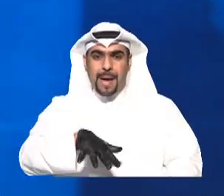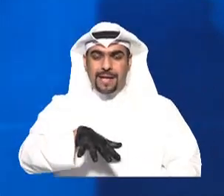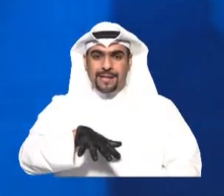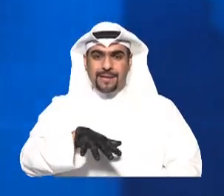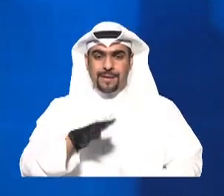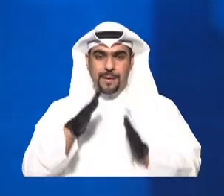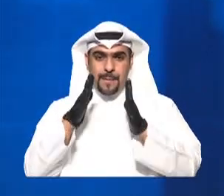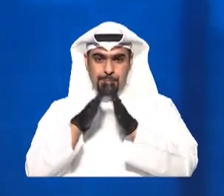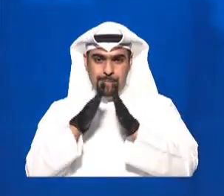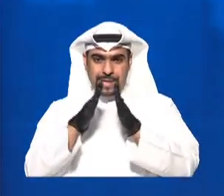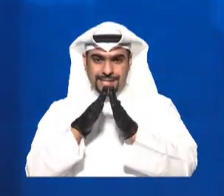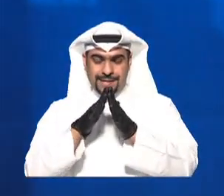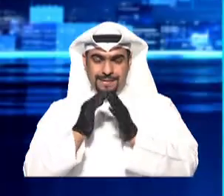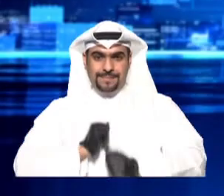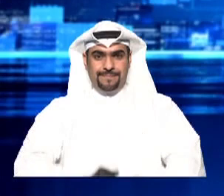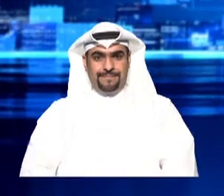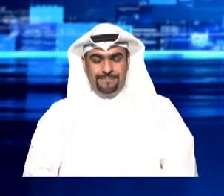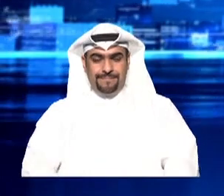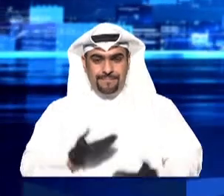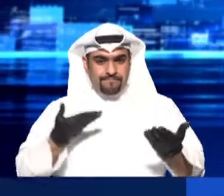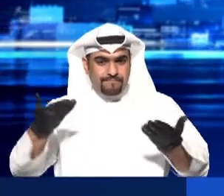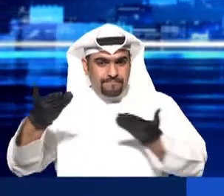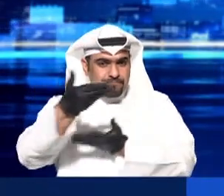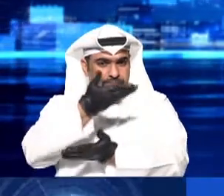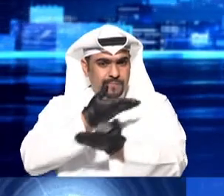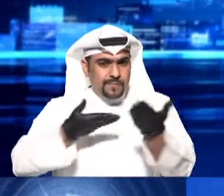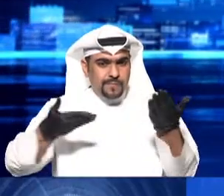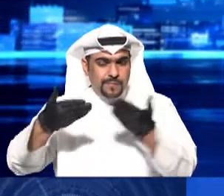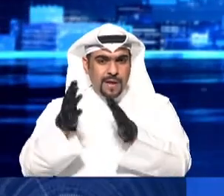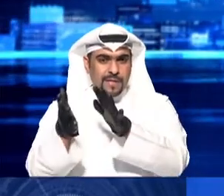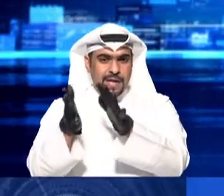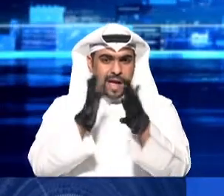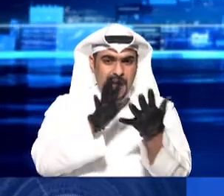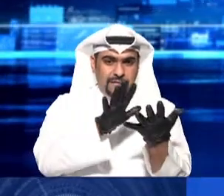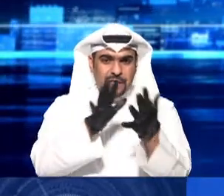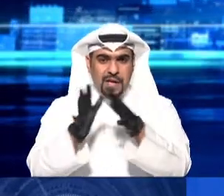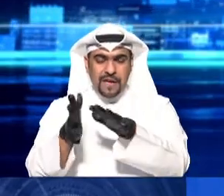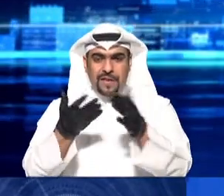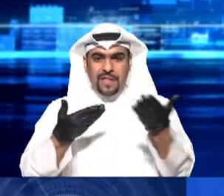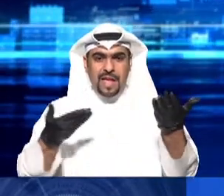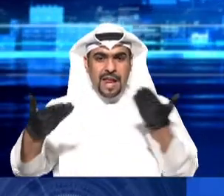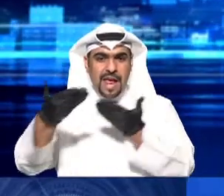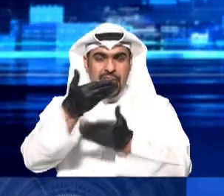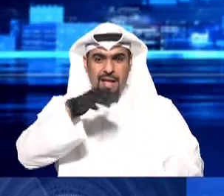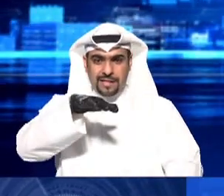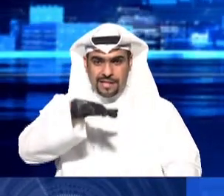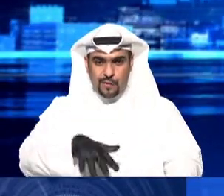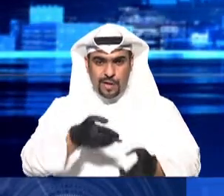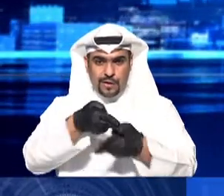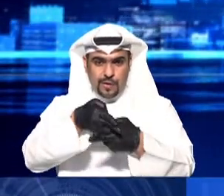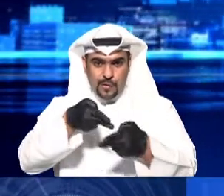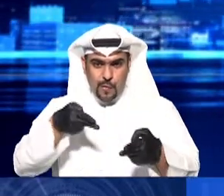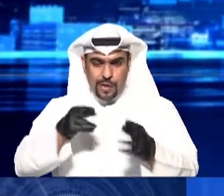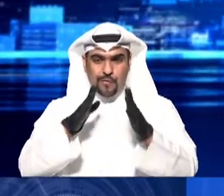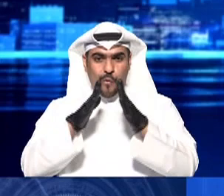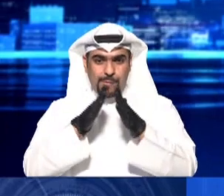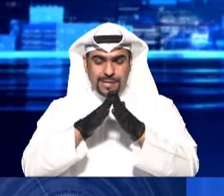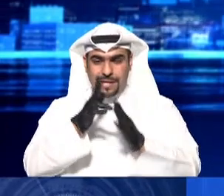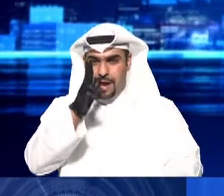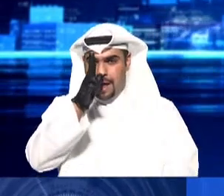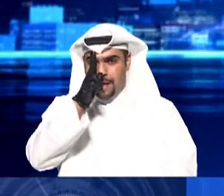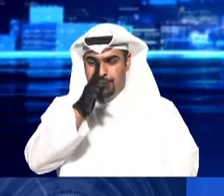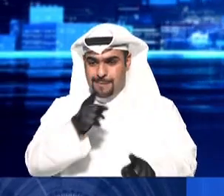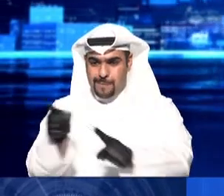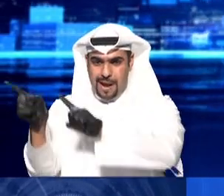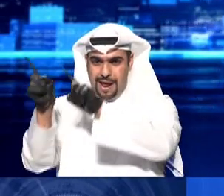الشقيقة سامح شكري، وتطرق خلاله الجانبان إلى العلاقات الأخوية التاريخية بين البلدين، وأعربا في هذا الصدد